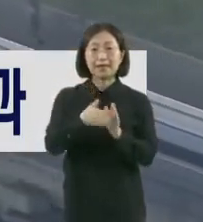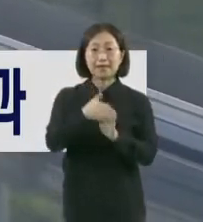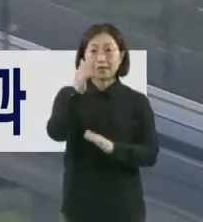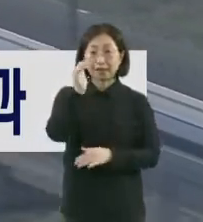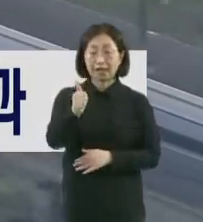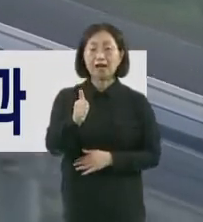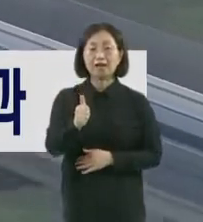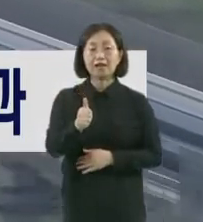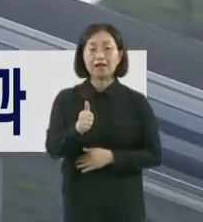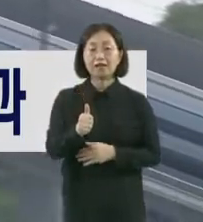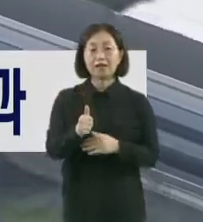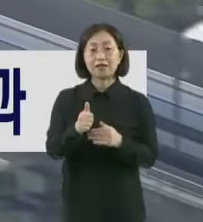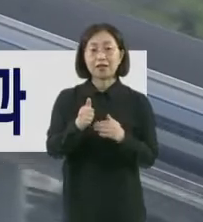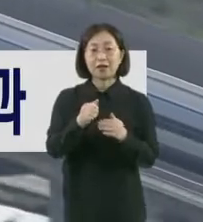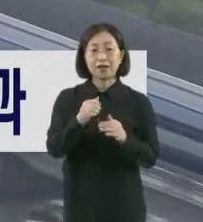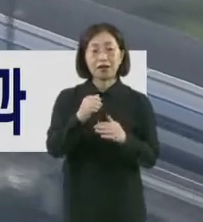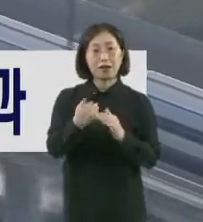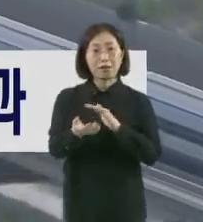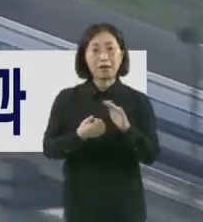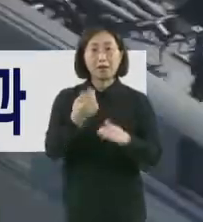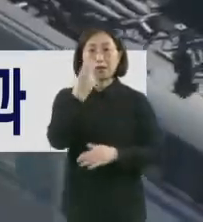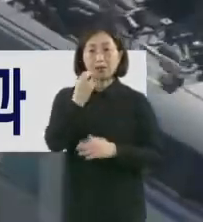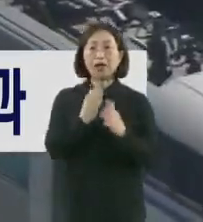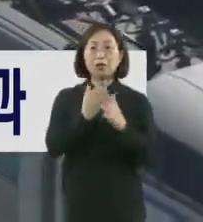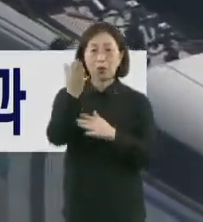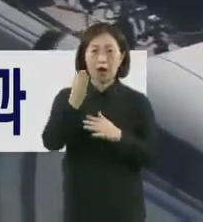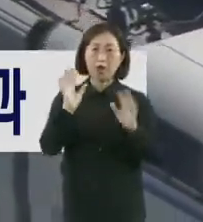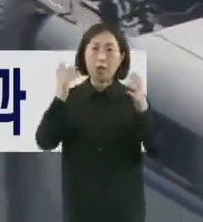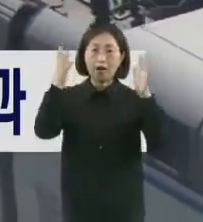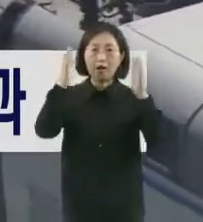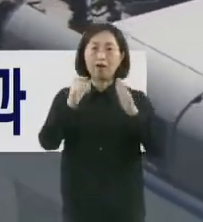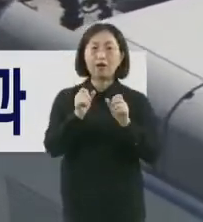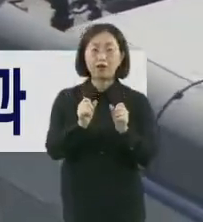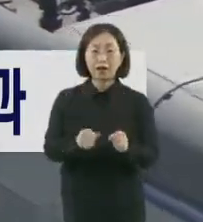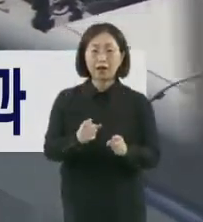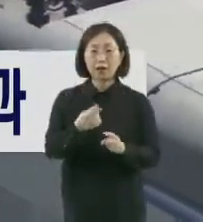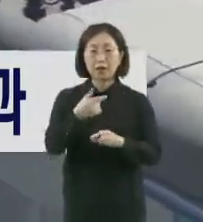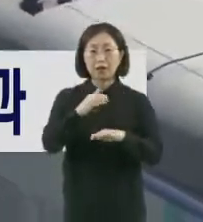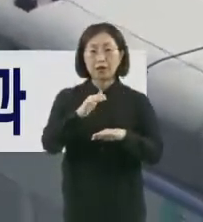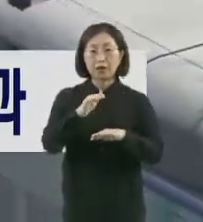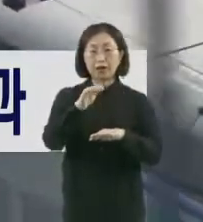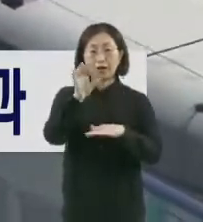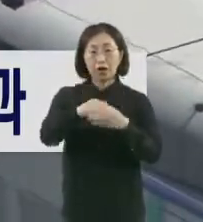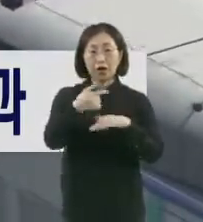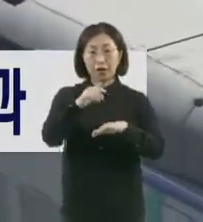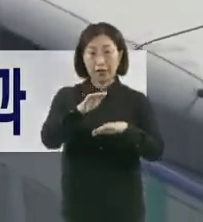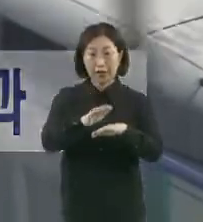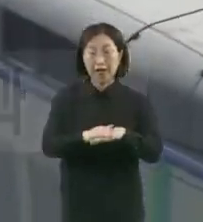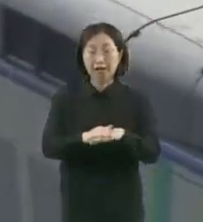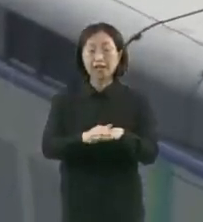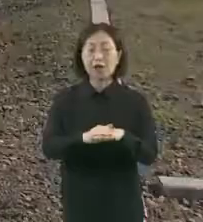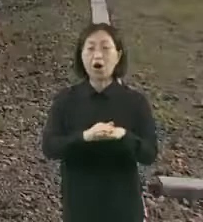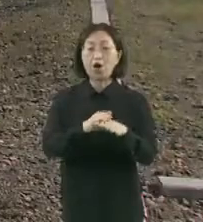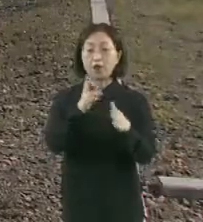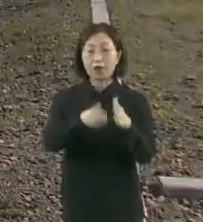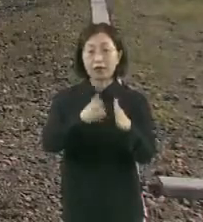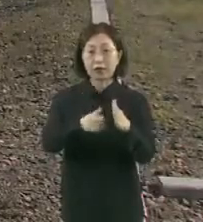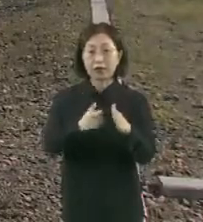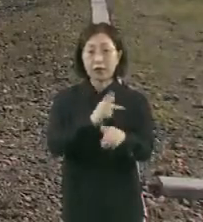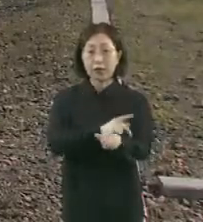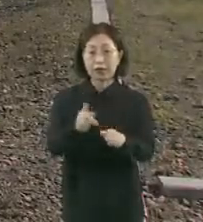호남선 고속화 사업 예타 통과를 환영한다며 이를 계기로 서대전역을 경유하는 호남선 KTX가